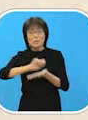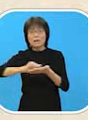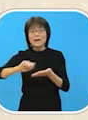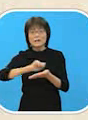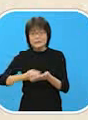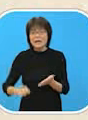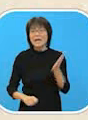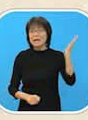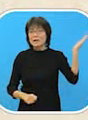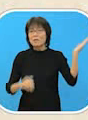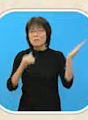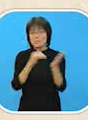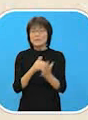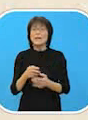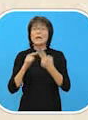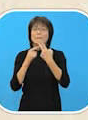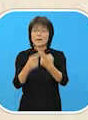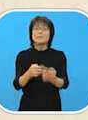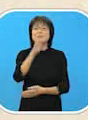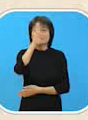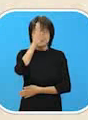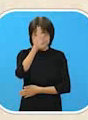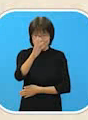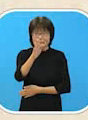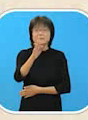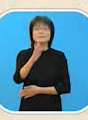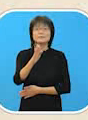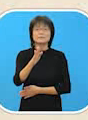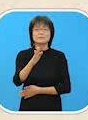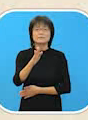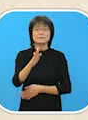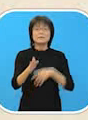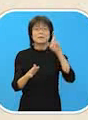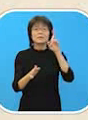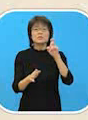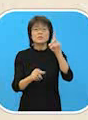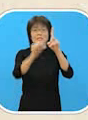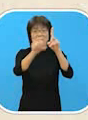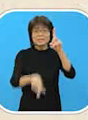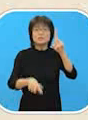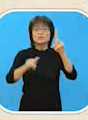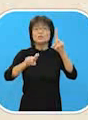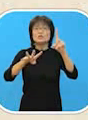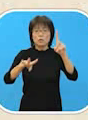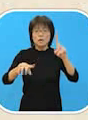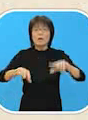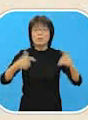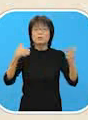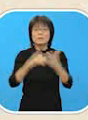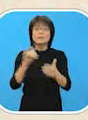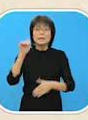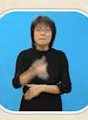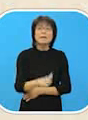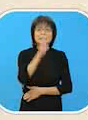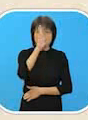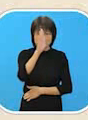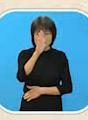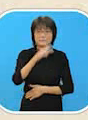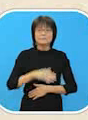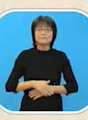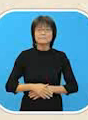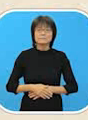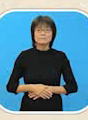010-8570 秋田県広報広聴課秋田ビジョンプラスプレゼント係までご応募ください。11月14日木曜消印有効です。